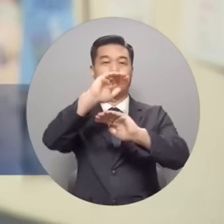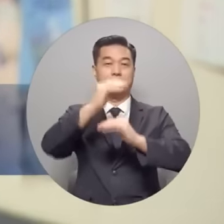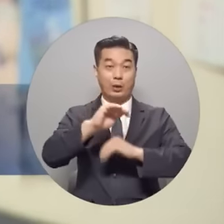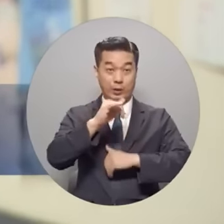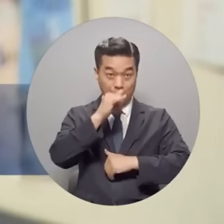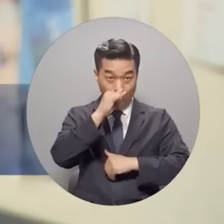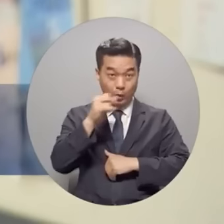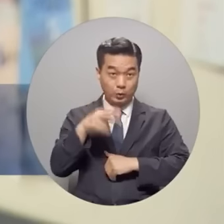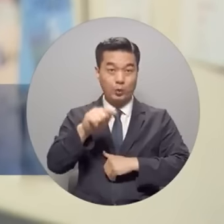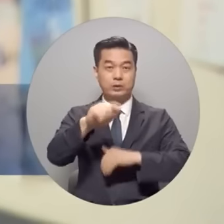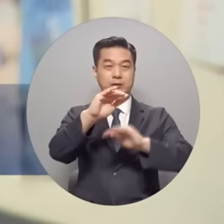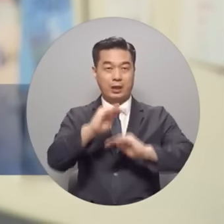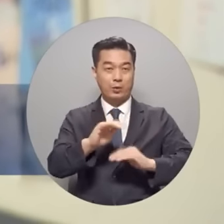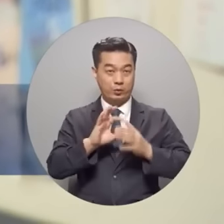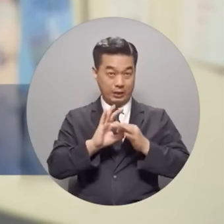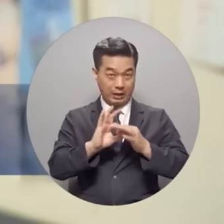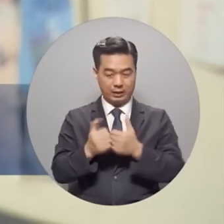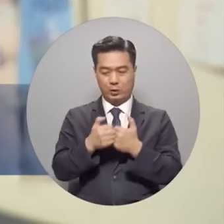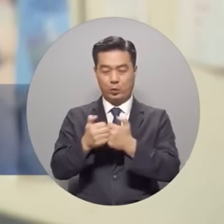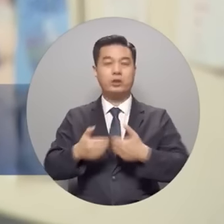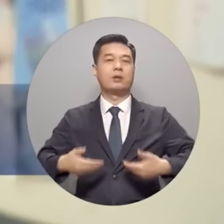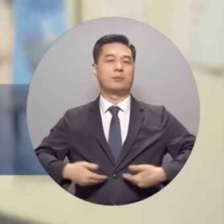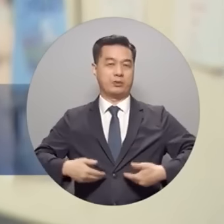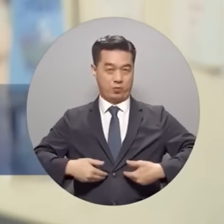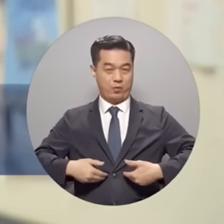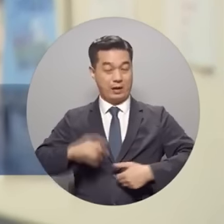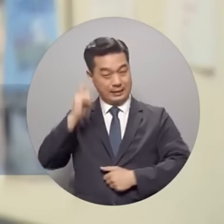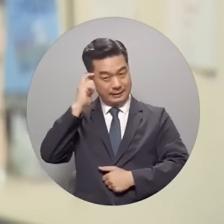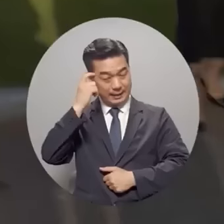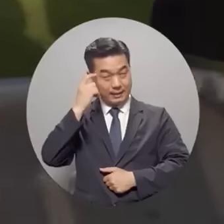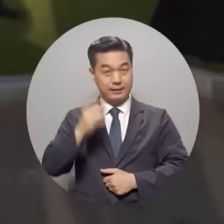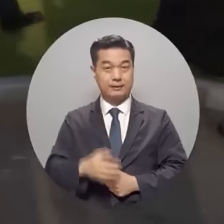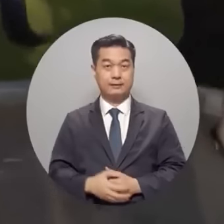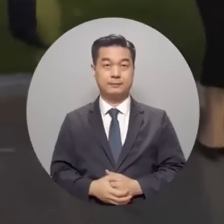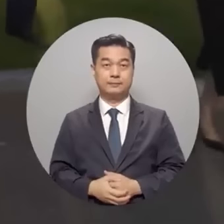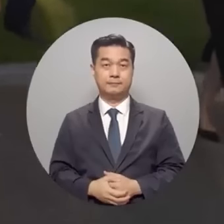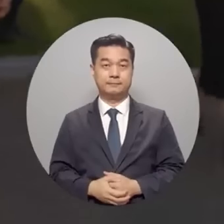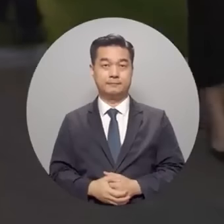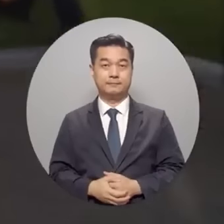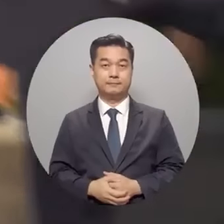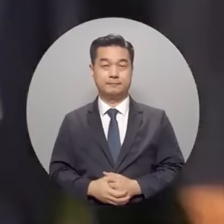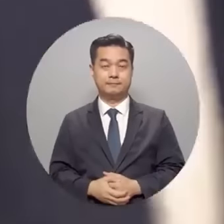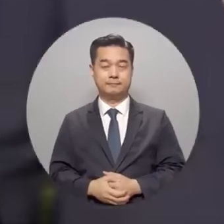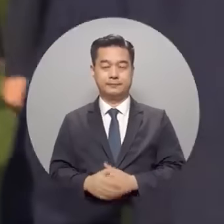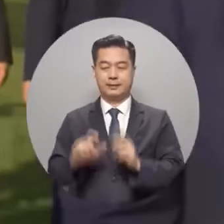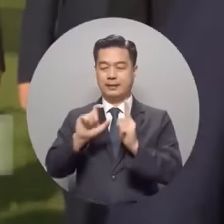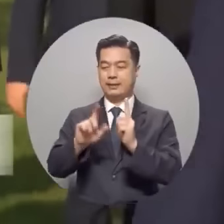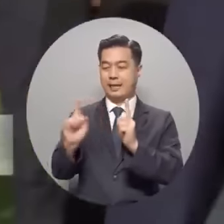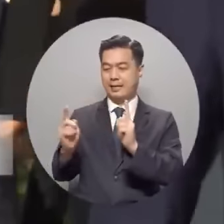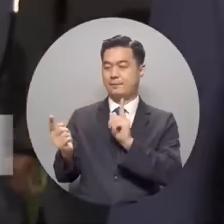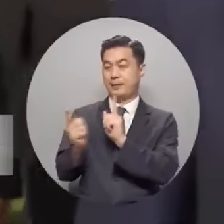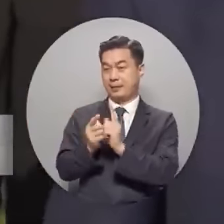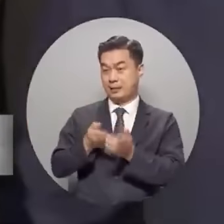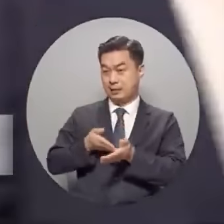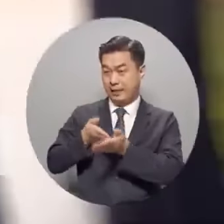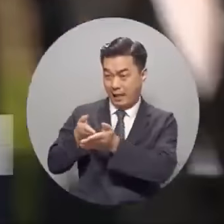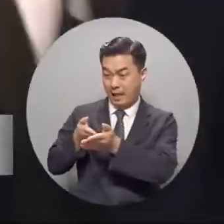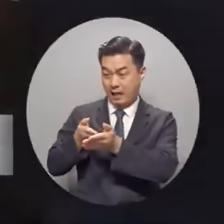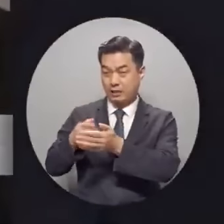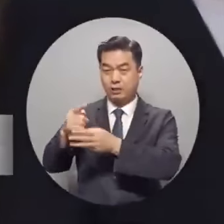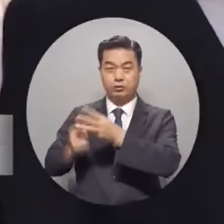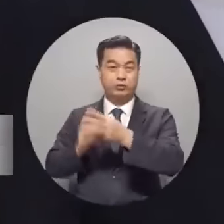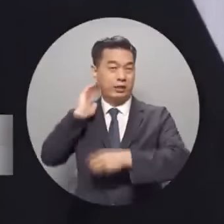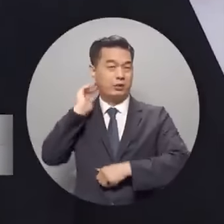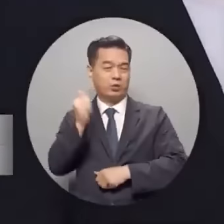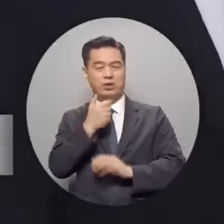있고 그 사안들에 대한 논의가 필요한 상황이라고 생각합니다. 단 둘이 만나자는 한 대표의 제안을 윤